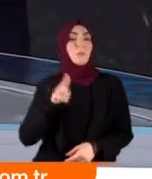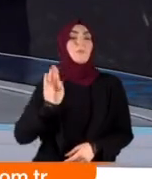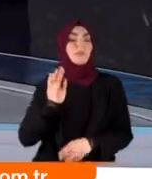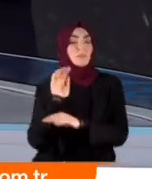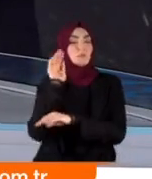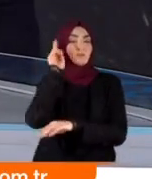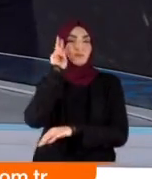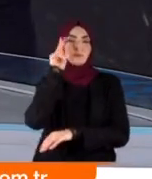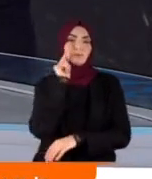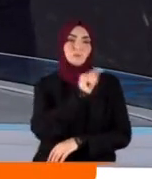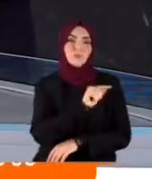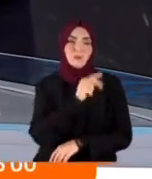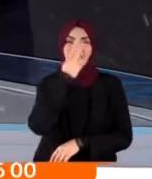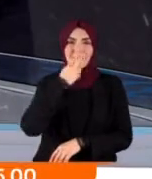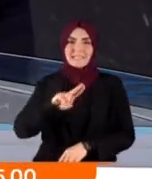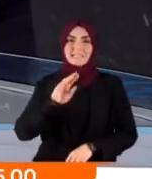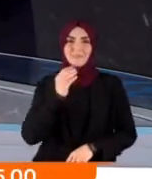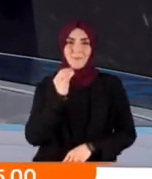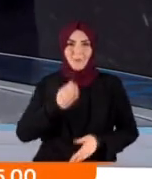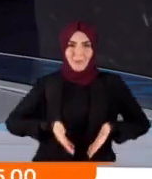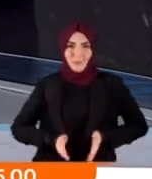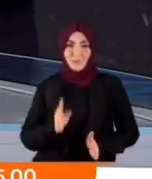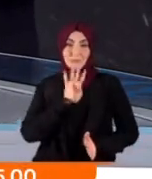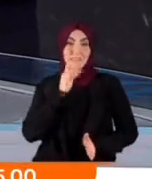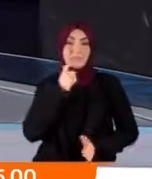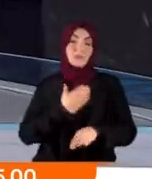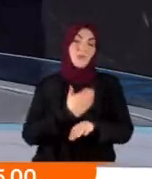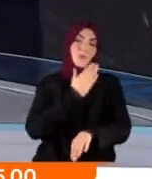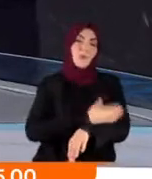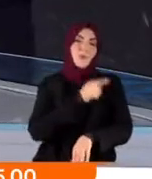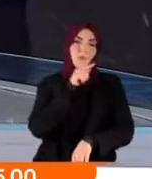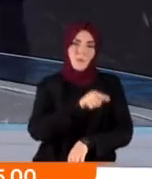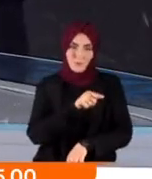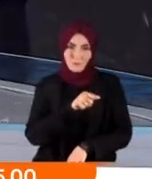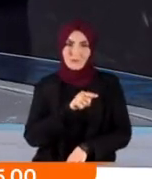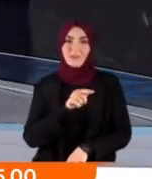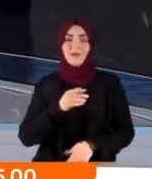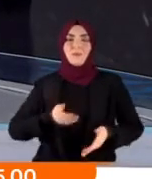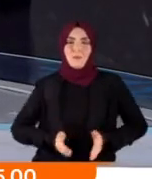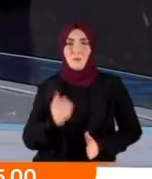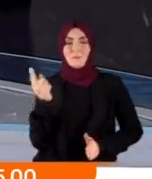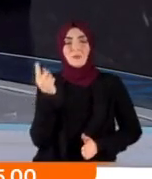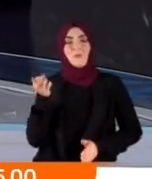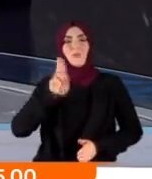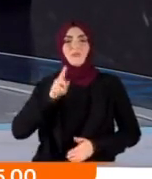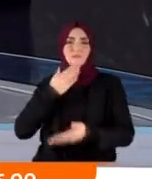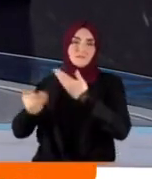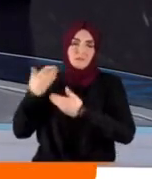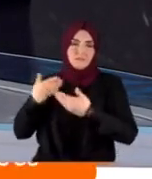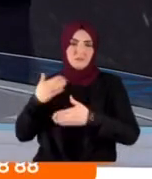birinin öldüğünü söyledi aileye. Eve döndüklerinde içlerinde çok büyük bir kuşku vardı. Çünkü ölen bebeklerini